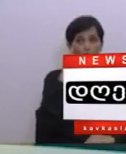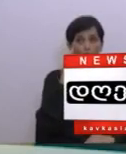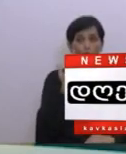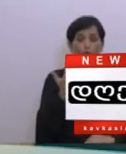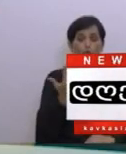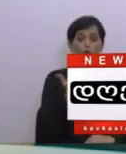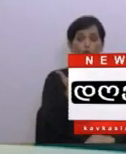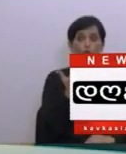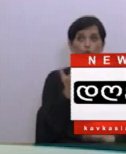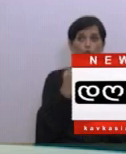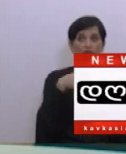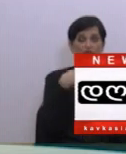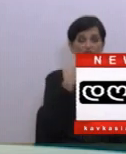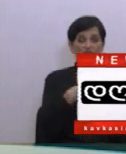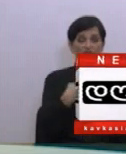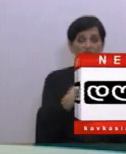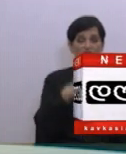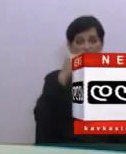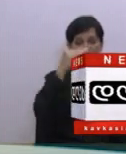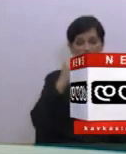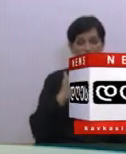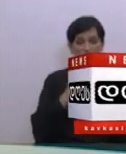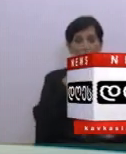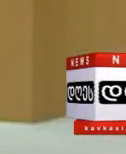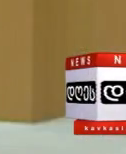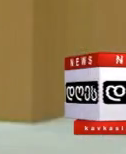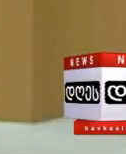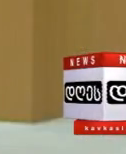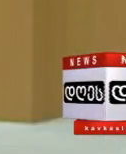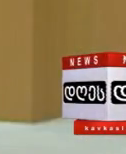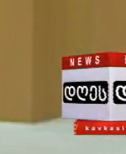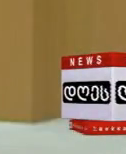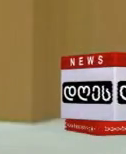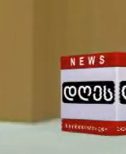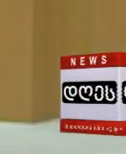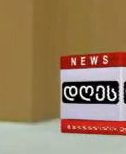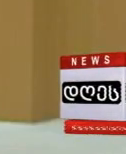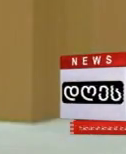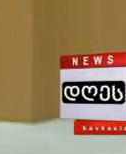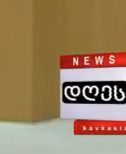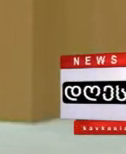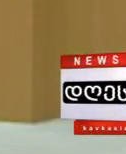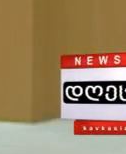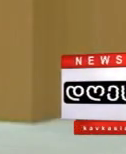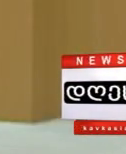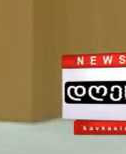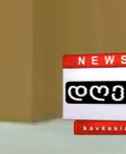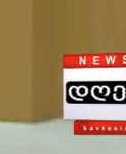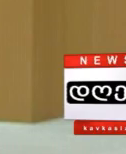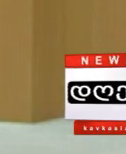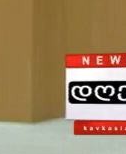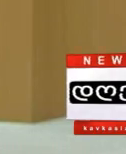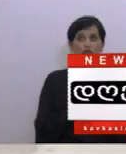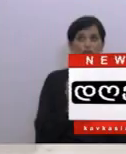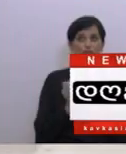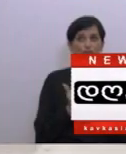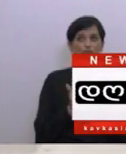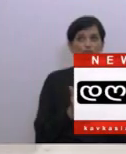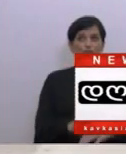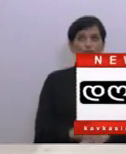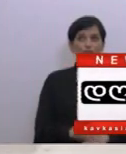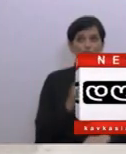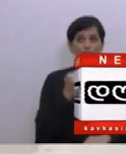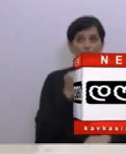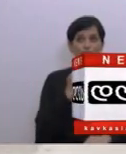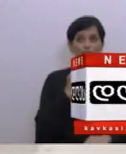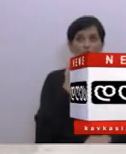Parlamentul interpelatist este economic și sedem de gradiganul terabis ministrs Levan Davitashvili Mousminis. Deputatul Bishek a fost vizirit de Tanakli Sport Tandak